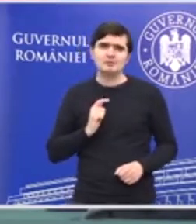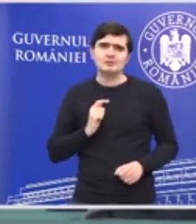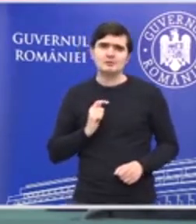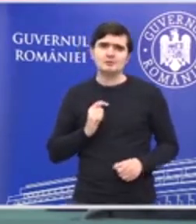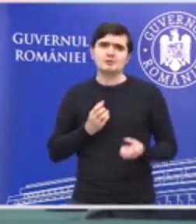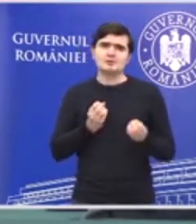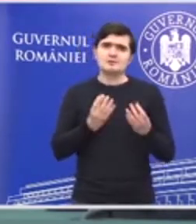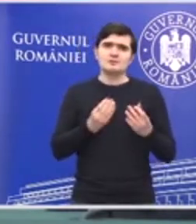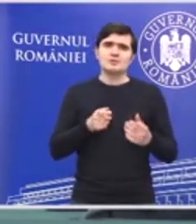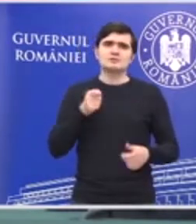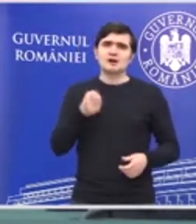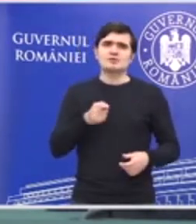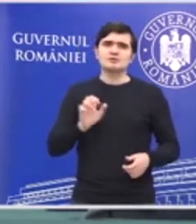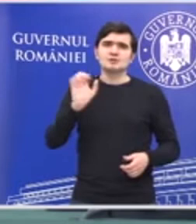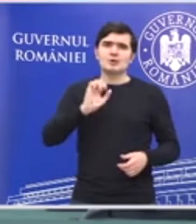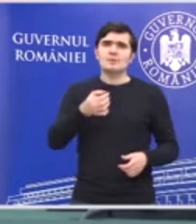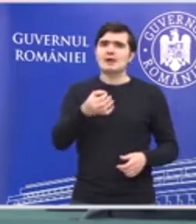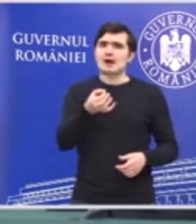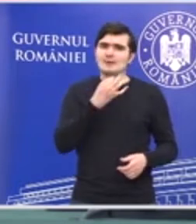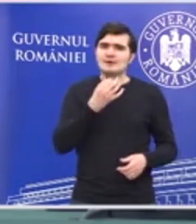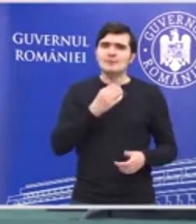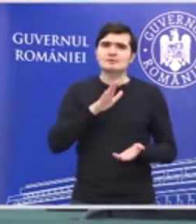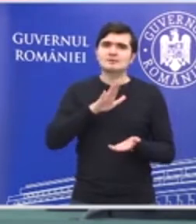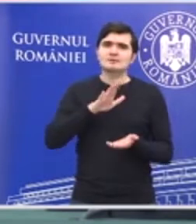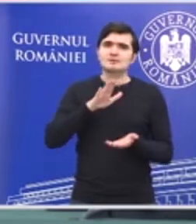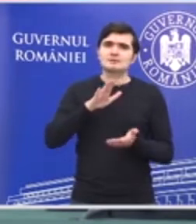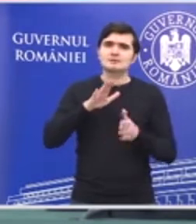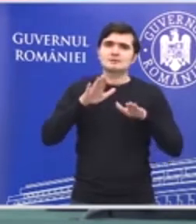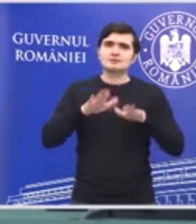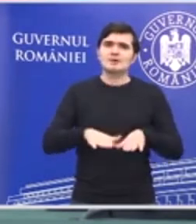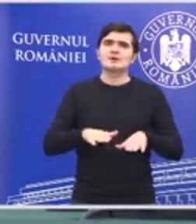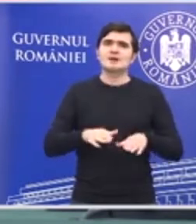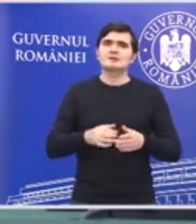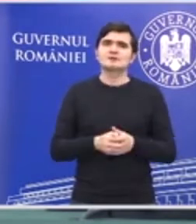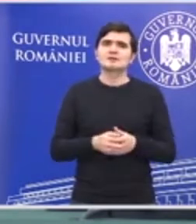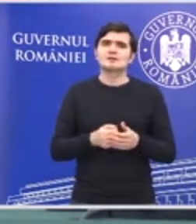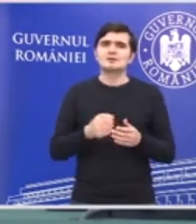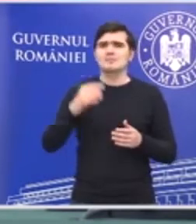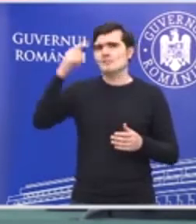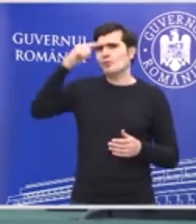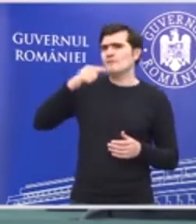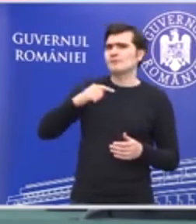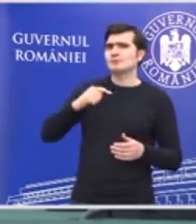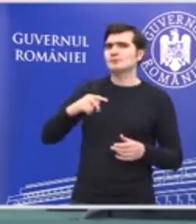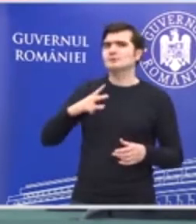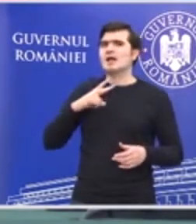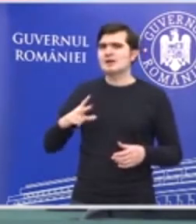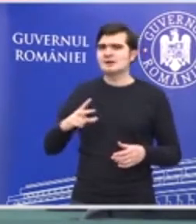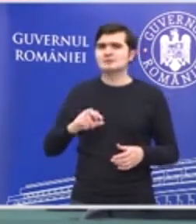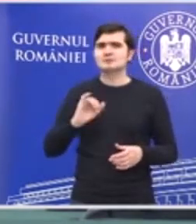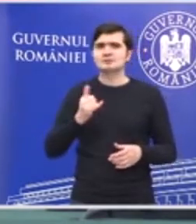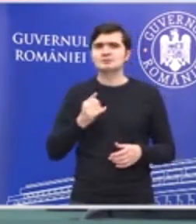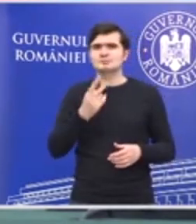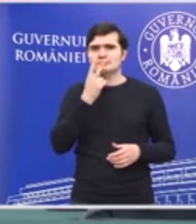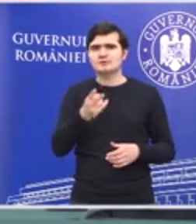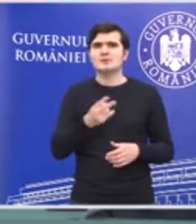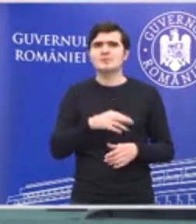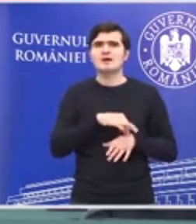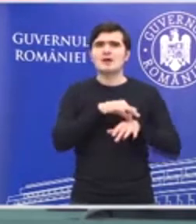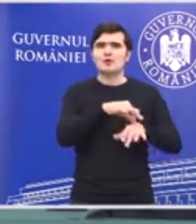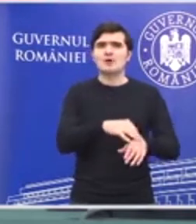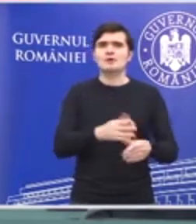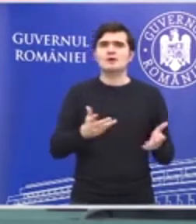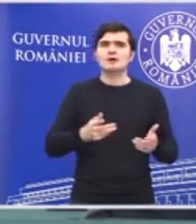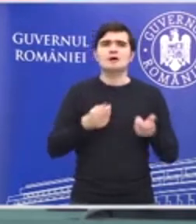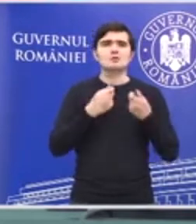Europene a Medicamentului, stabilirea frecvenței, stabilirea unui profil de risc și de asemenea recomandările pe care, repet, cu